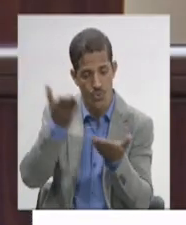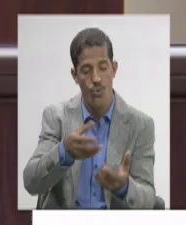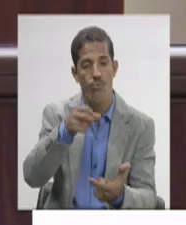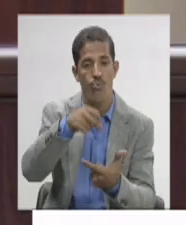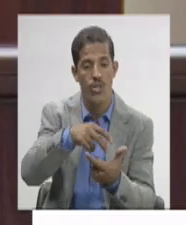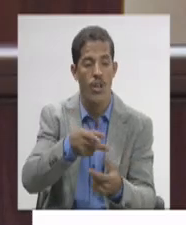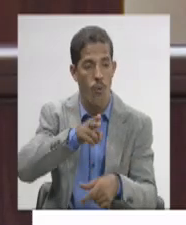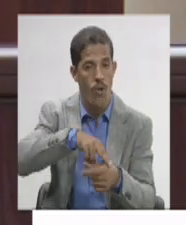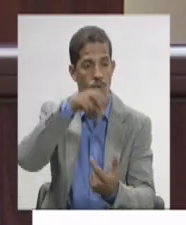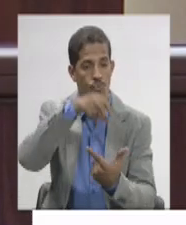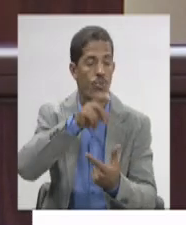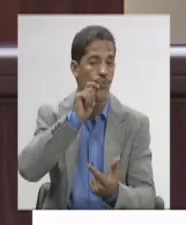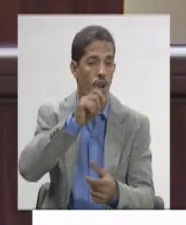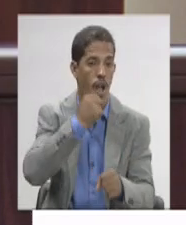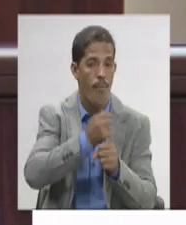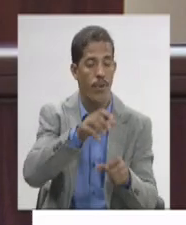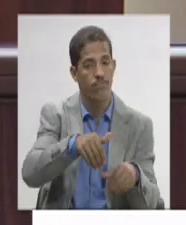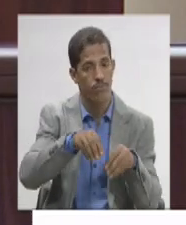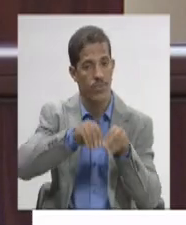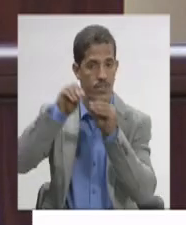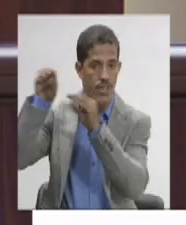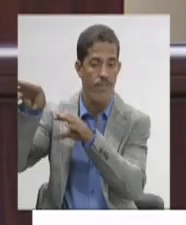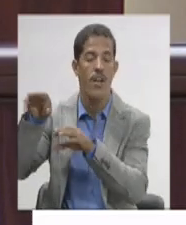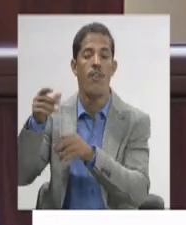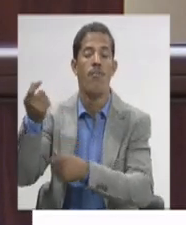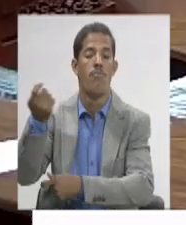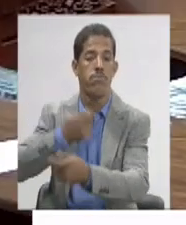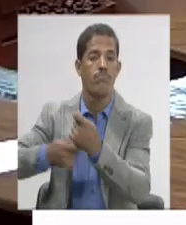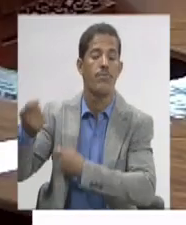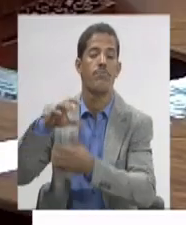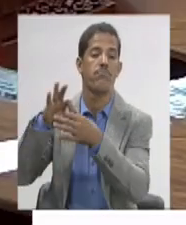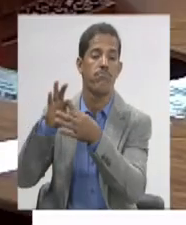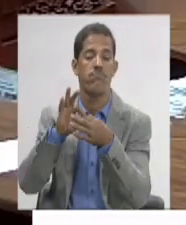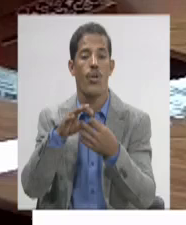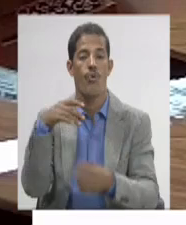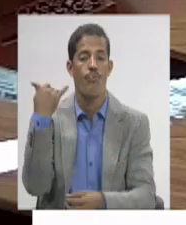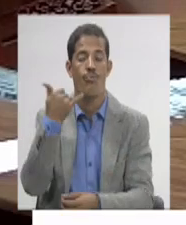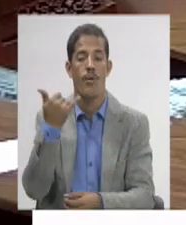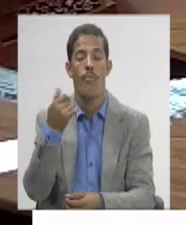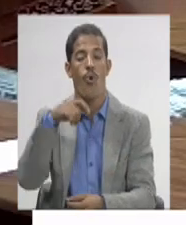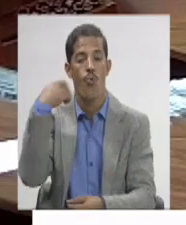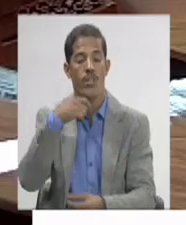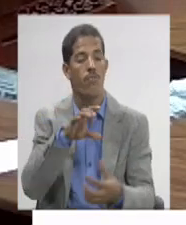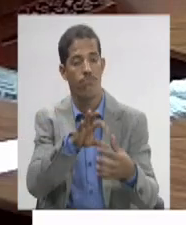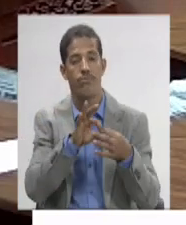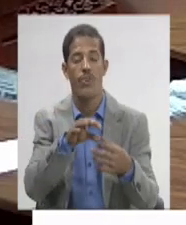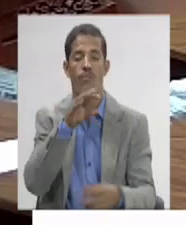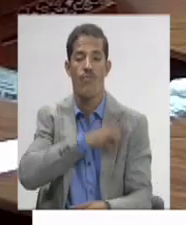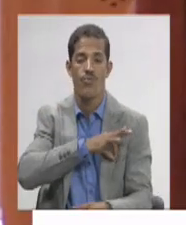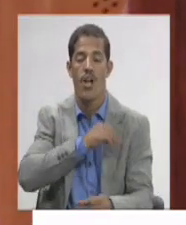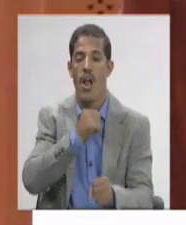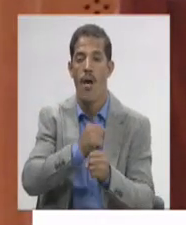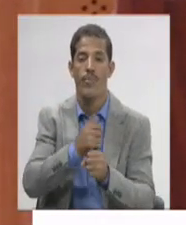ظروف افضل والمحافظه على سمعه البلد ودعوه الوزاره لتسريع وتيره النمو لخلق فرص عمل